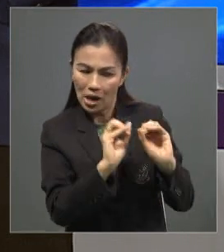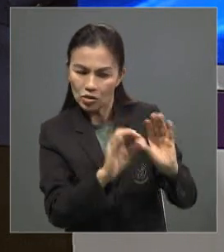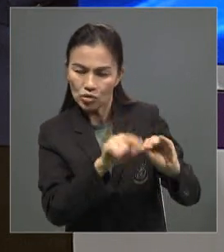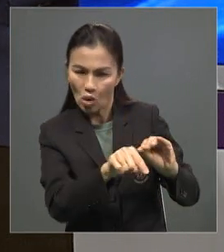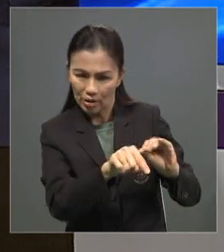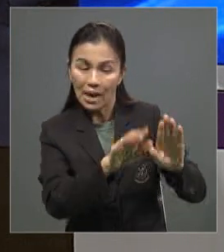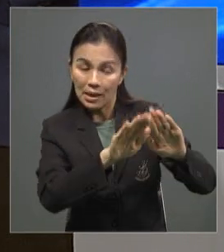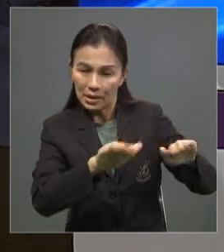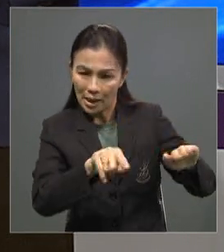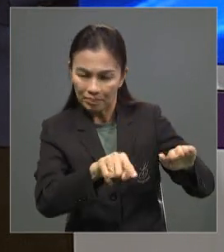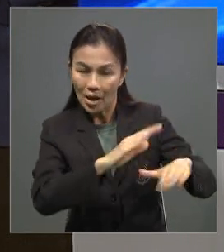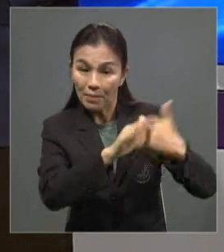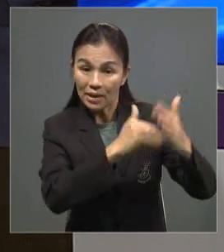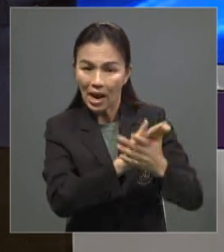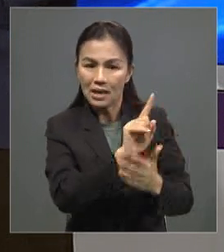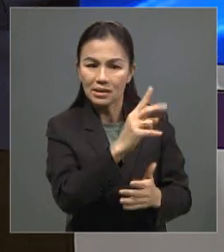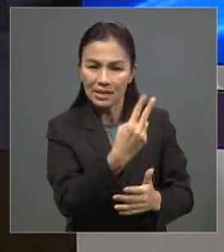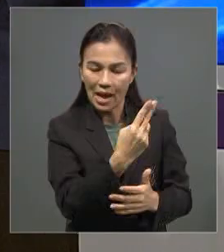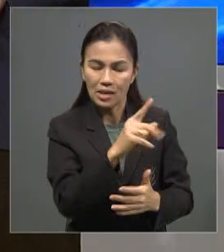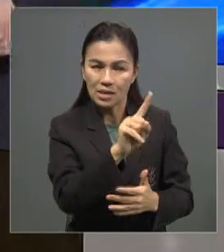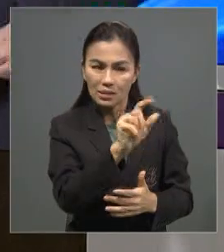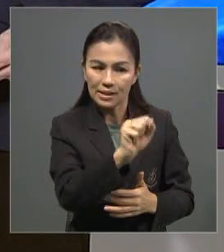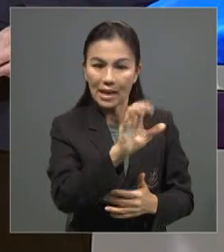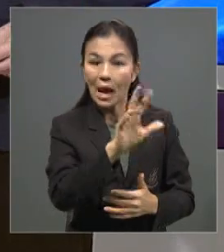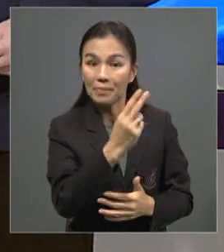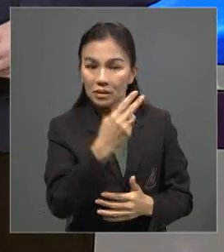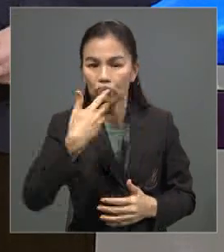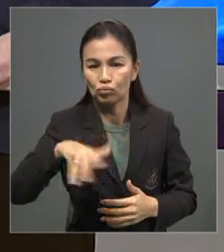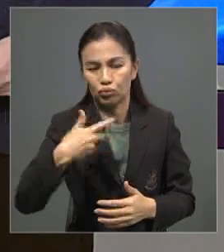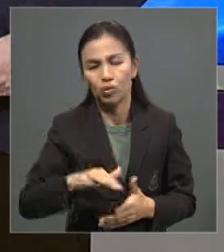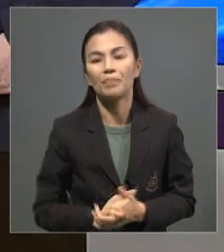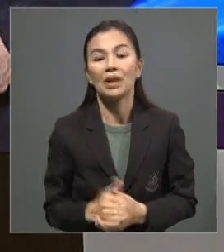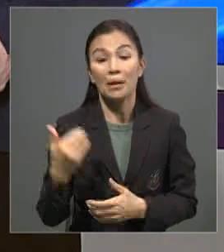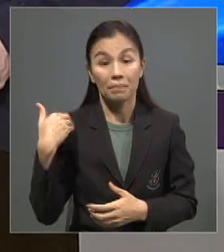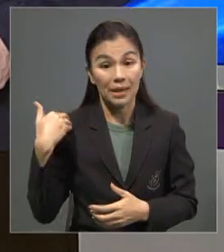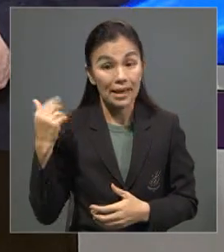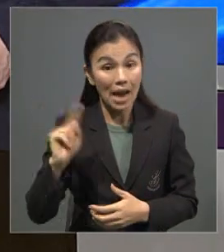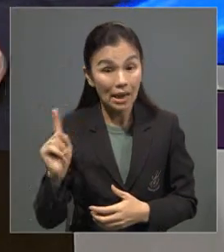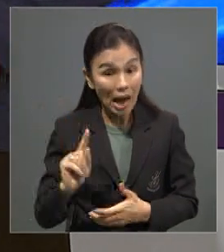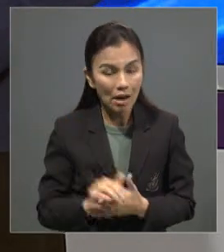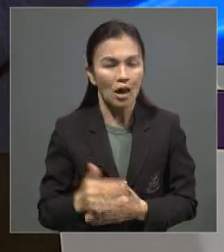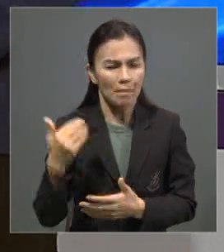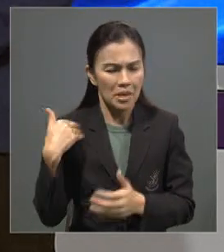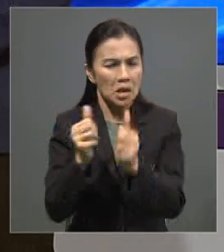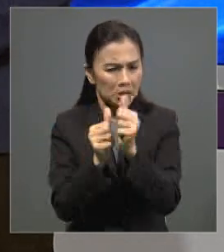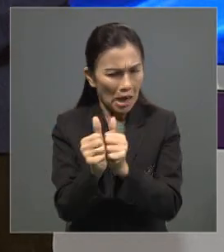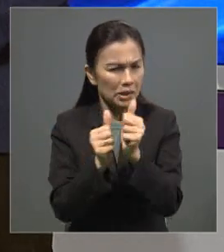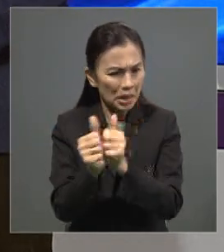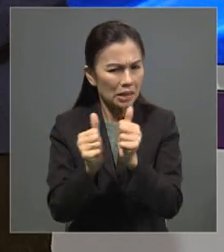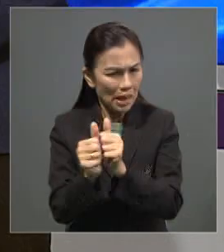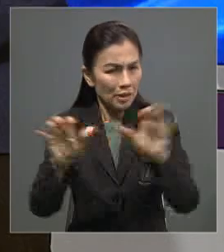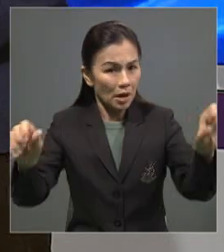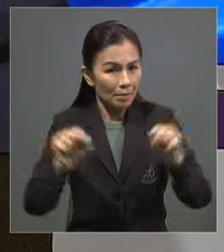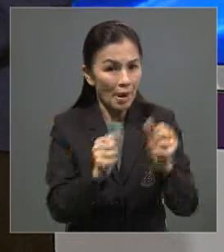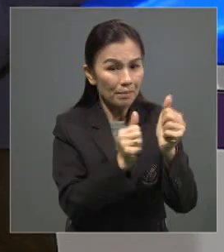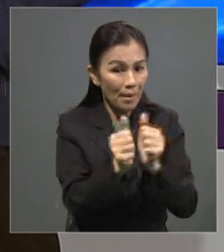และประชาชนมากกว่า 150,000 คนนอกจากนี้ครับก็จะมีการจัดทัวร์นาเมนต์นะครับชื่อว่า DIPA